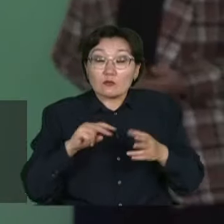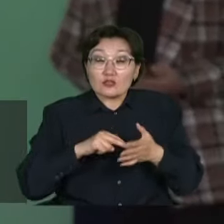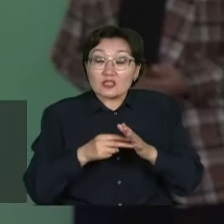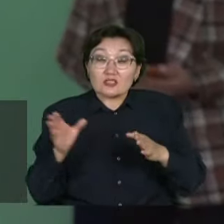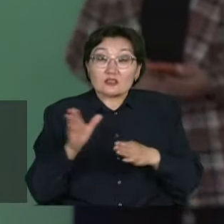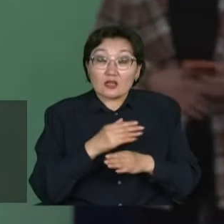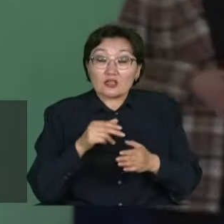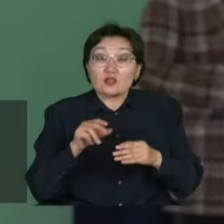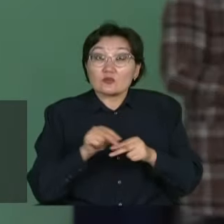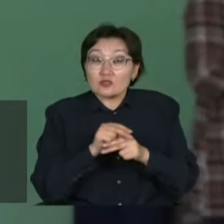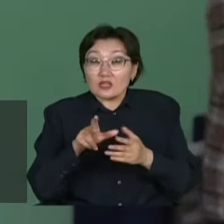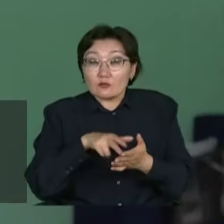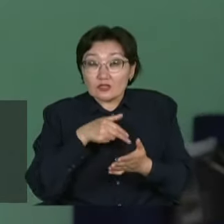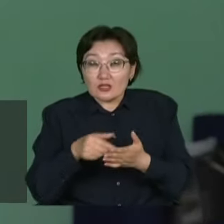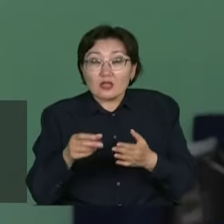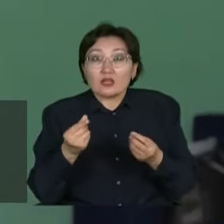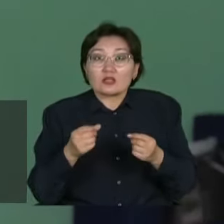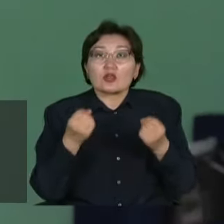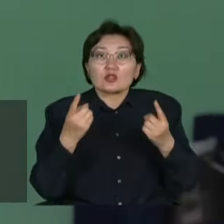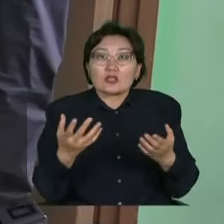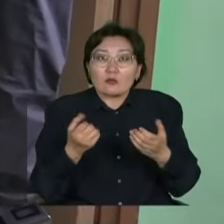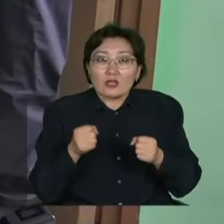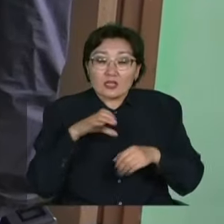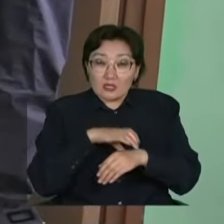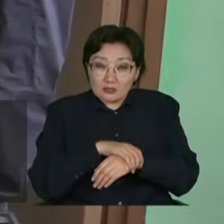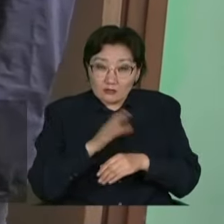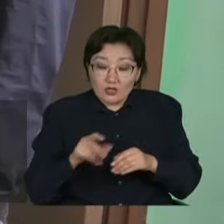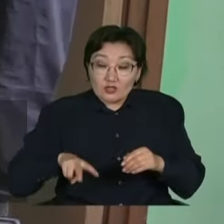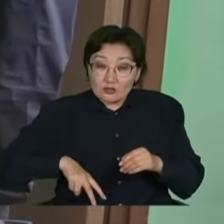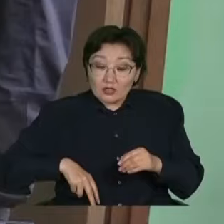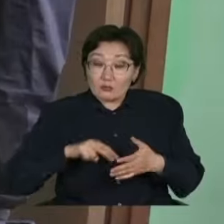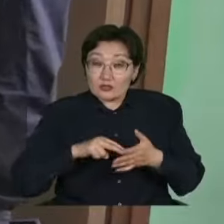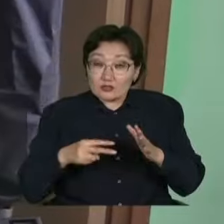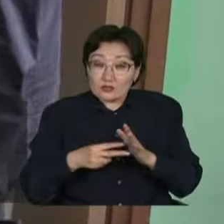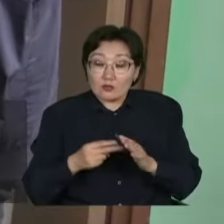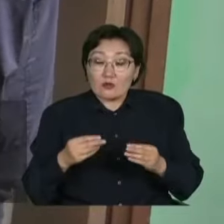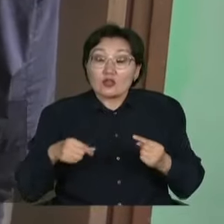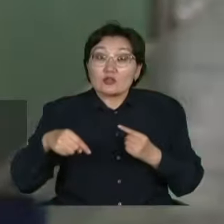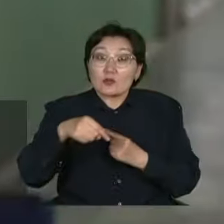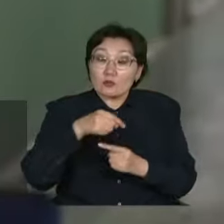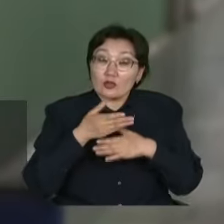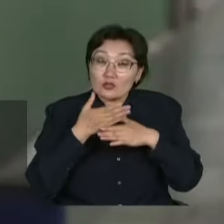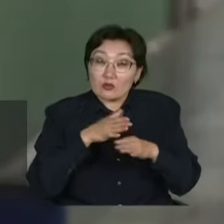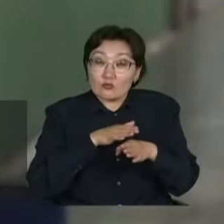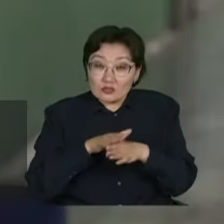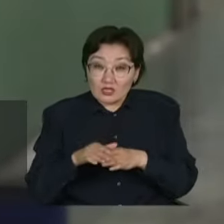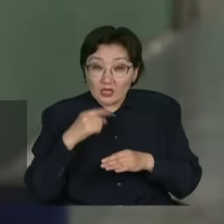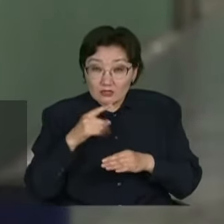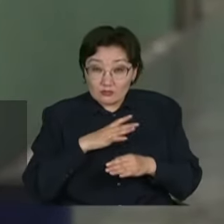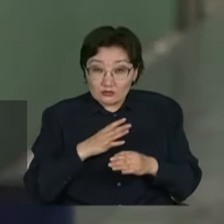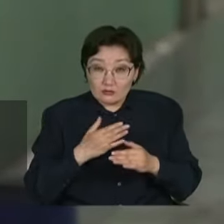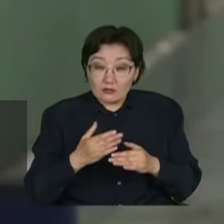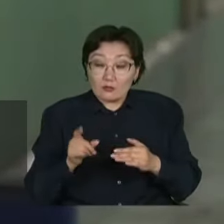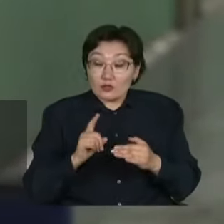сырлау әктеу жұмыстарына қаржы қайдан табылғаны да анықталады. Ал директор жоспарының демеушілердің көмегімен іске асқанын айтып отыр.